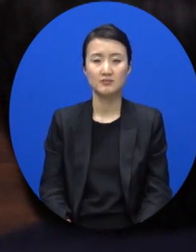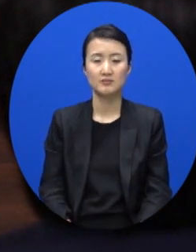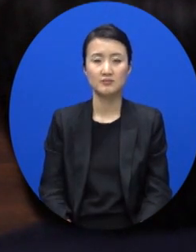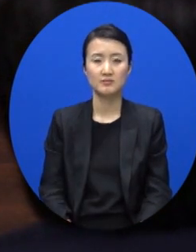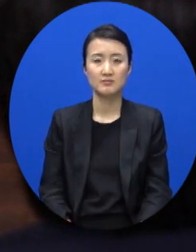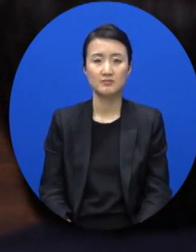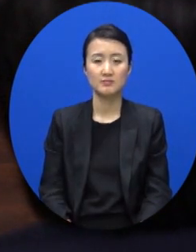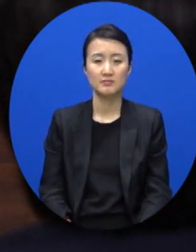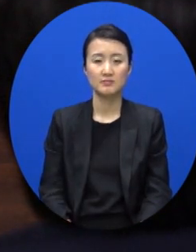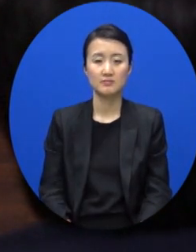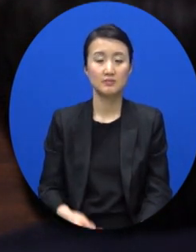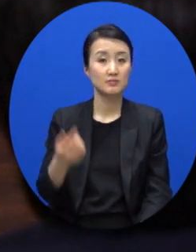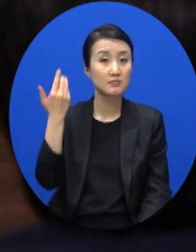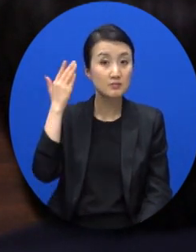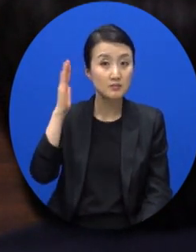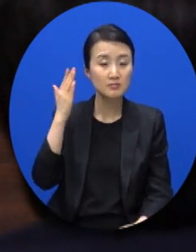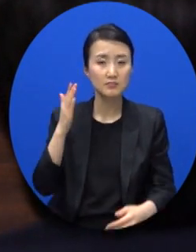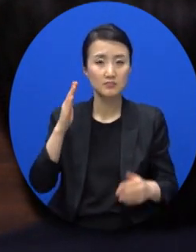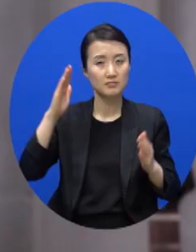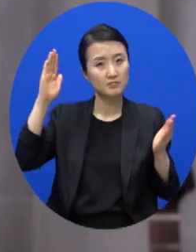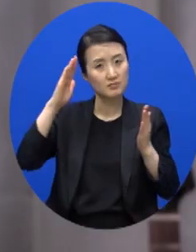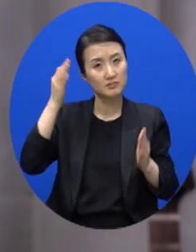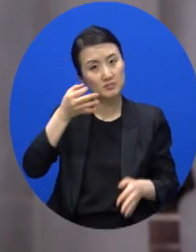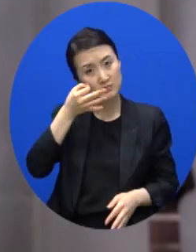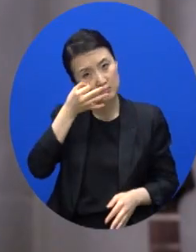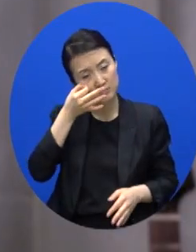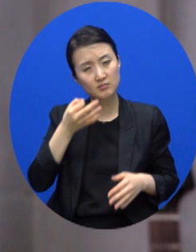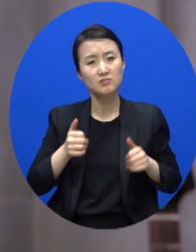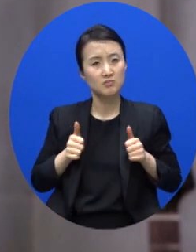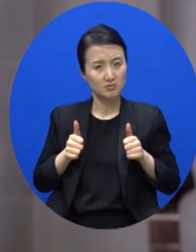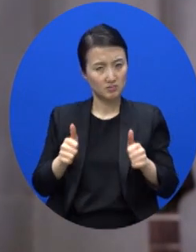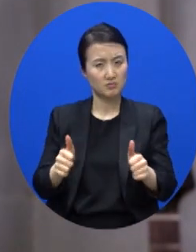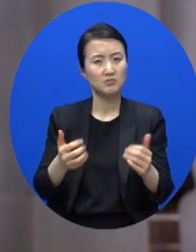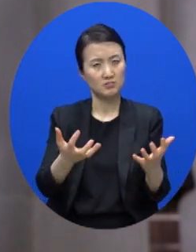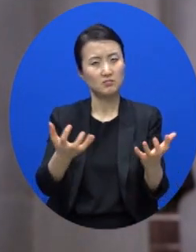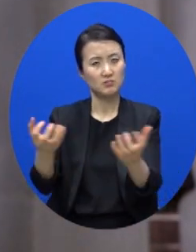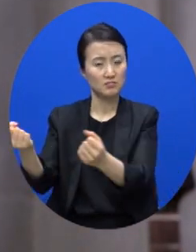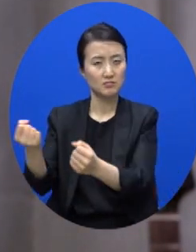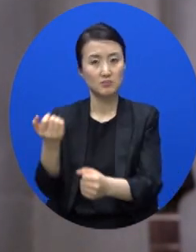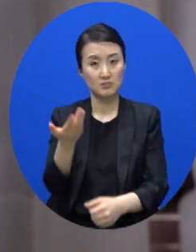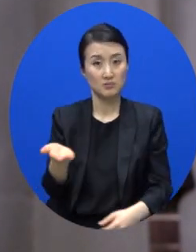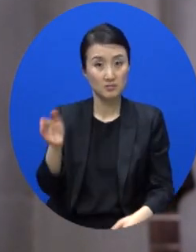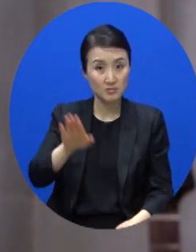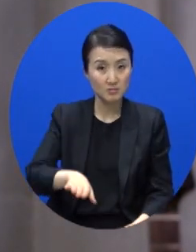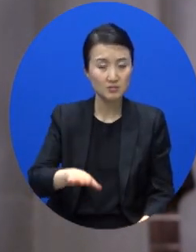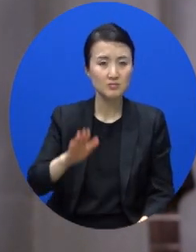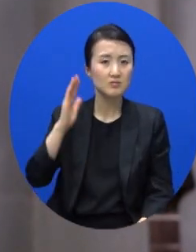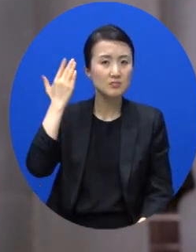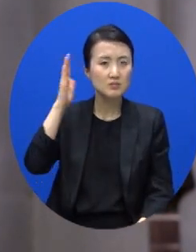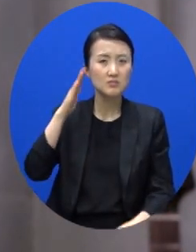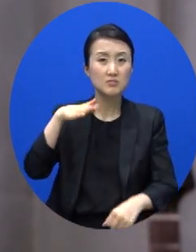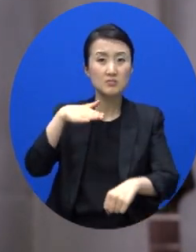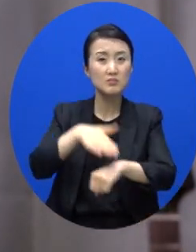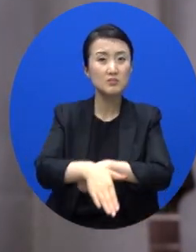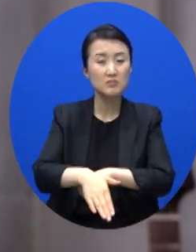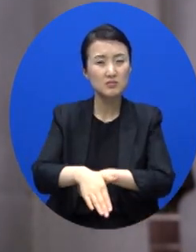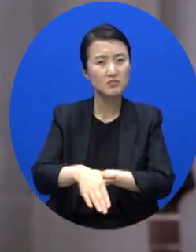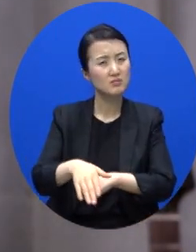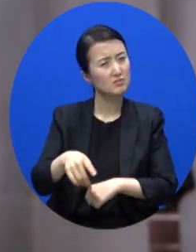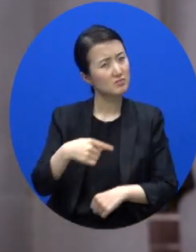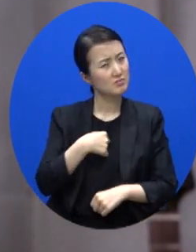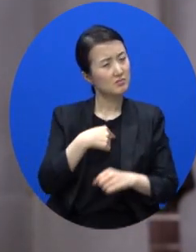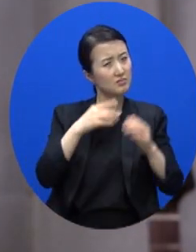요즘 학생들이 열심히 하지만 요즘 시대에 맞춰서 하다 보니까 제가